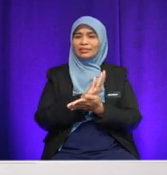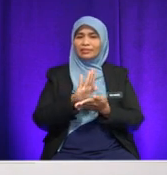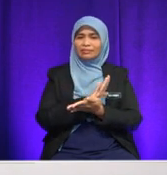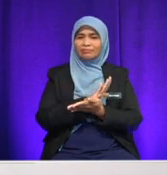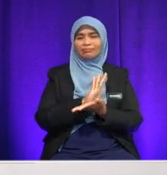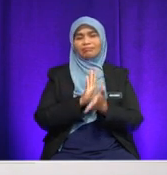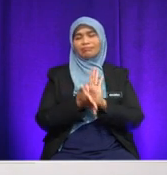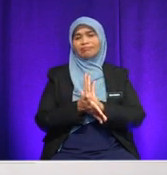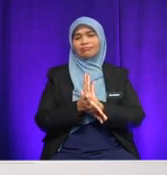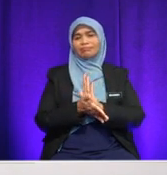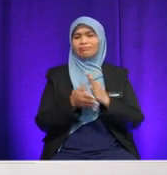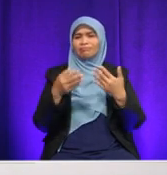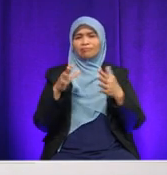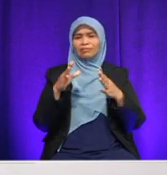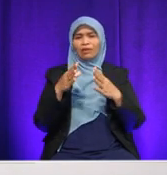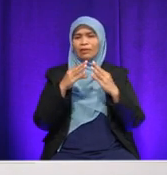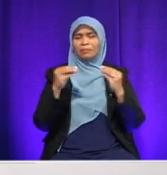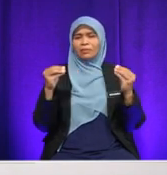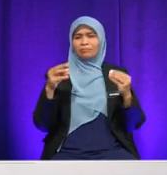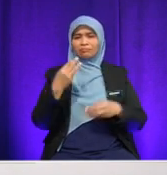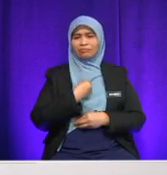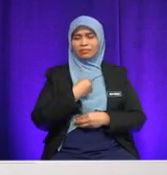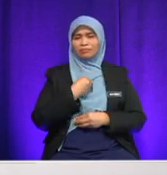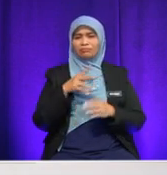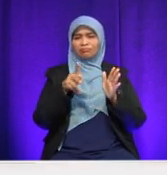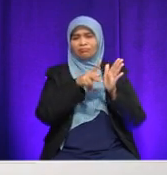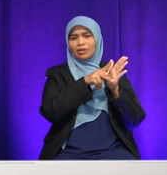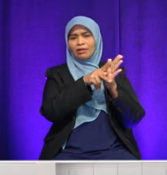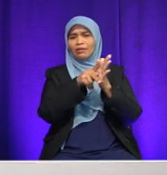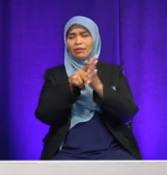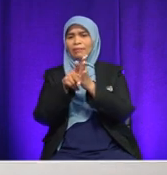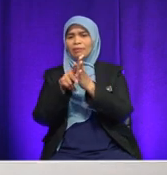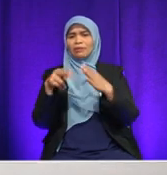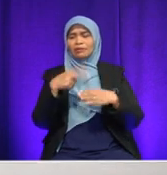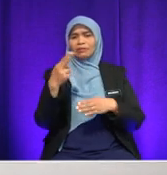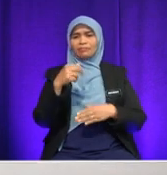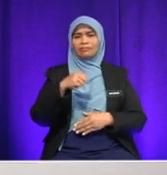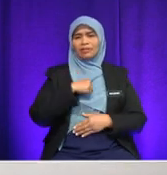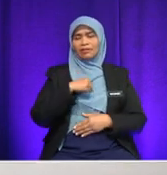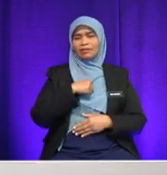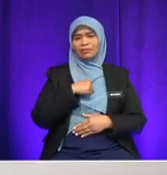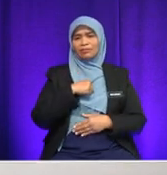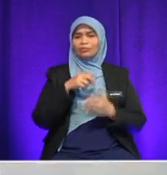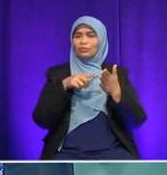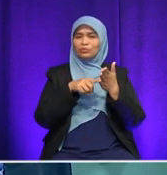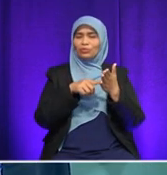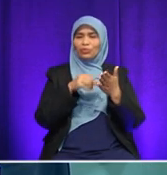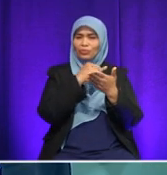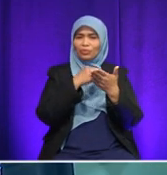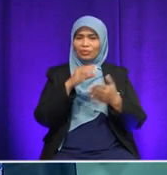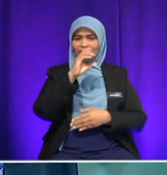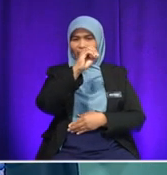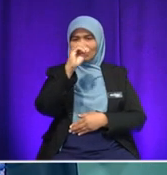Jadi lepas dah habis tu masing-masing mempamerkan hasil. Aku mempamerkan lukisan kosong tu dan